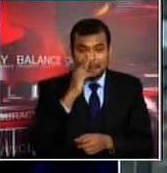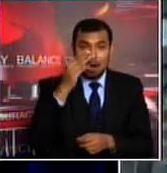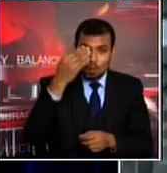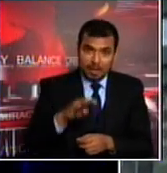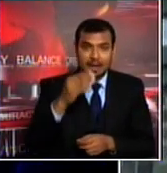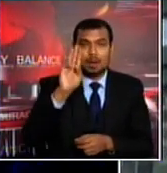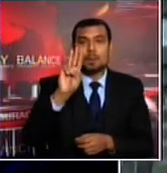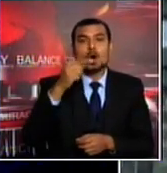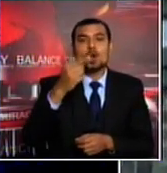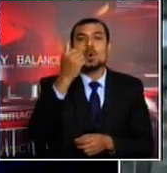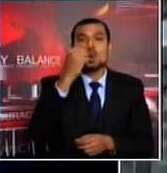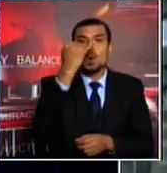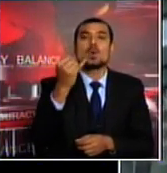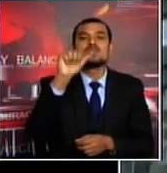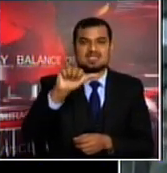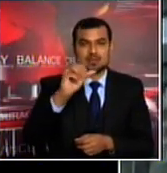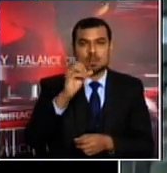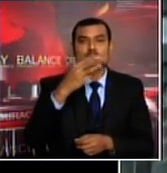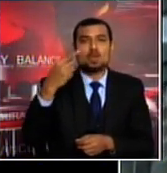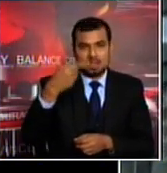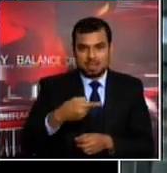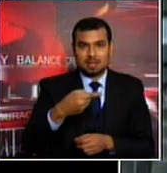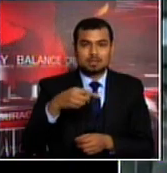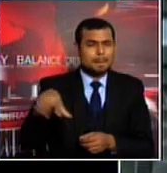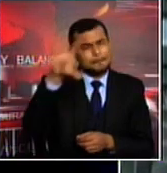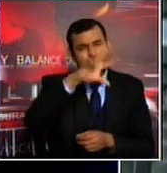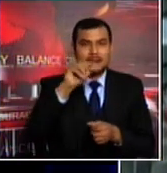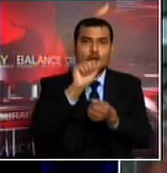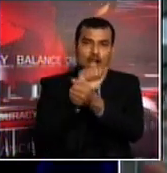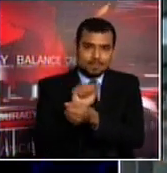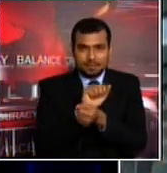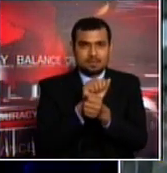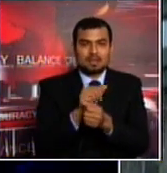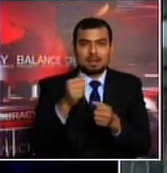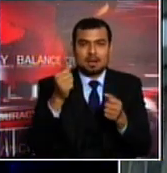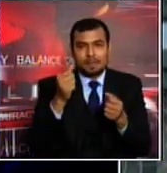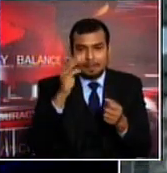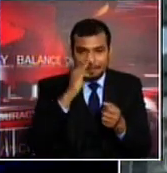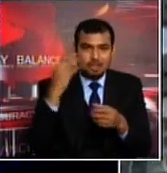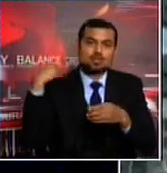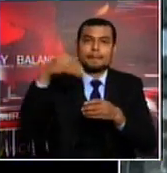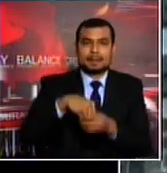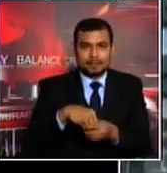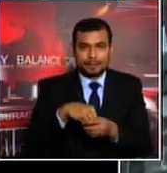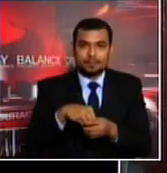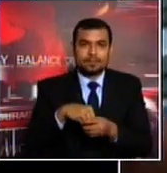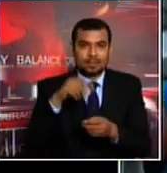उसको समूहबाट गरिने सबै अपराधमा संलग्न भएर यहाँको